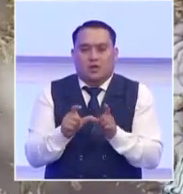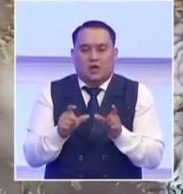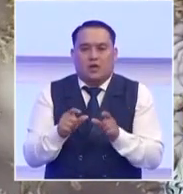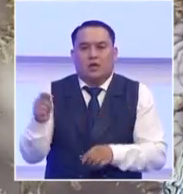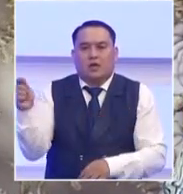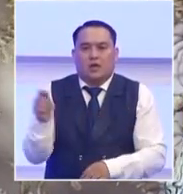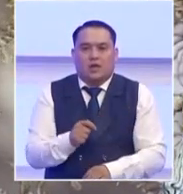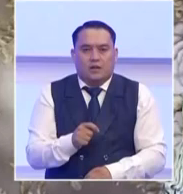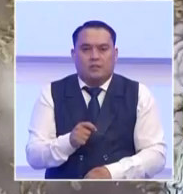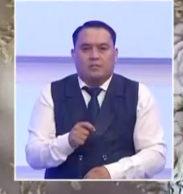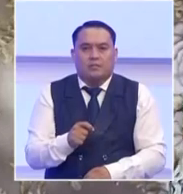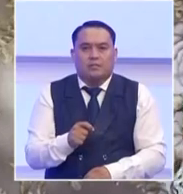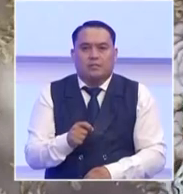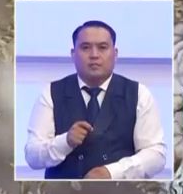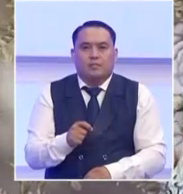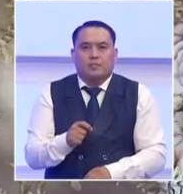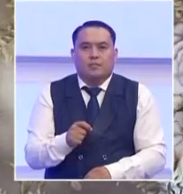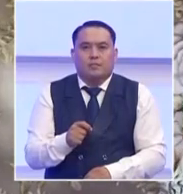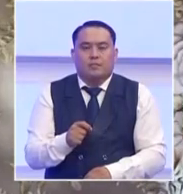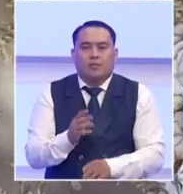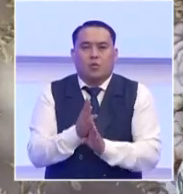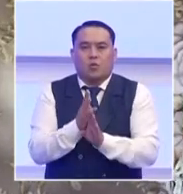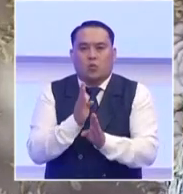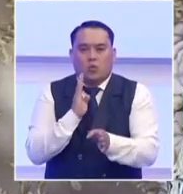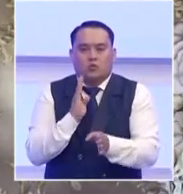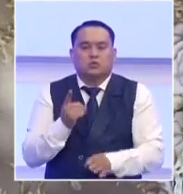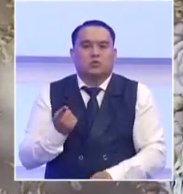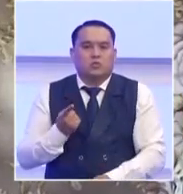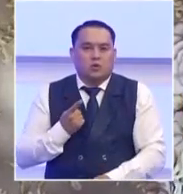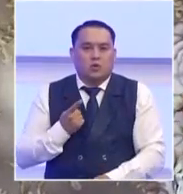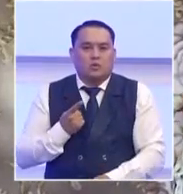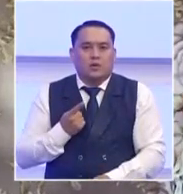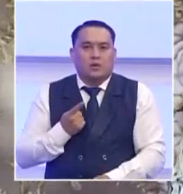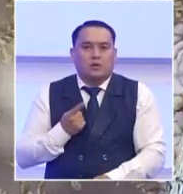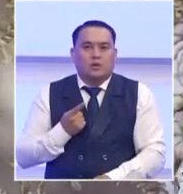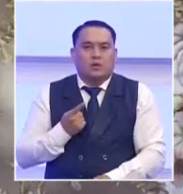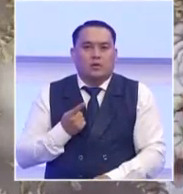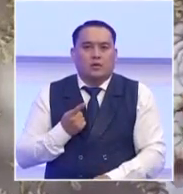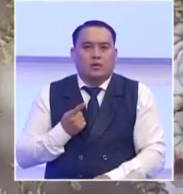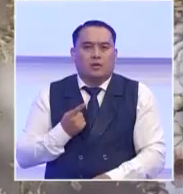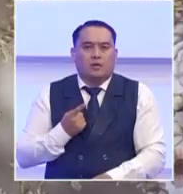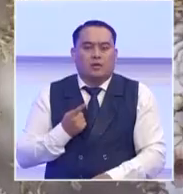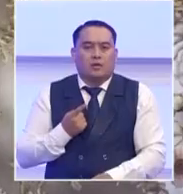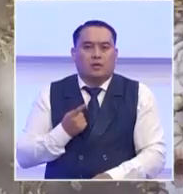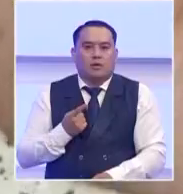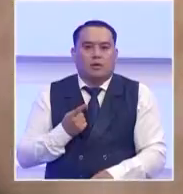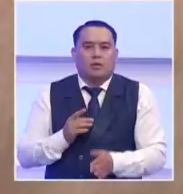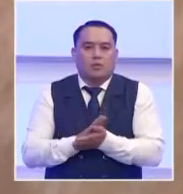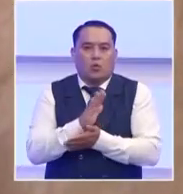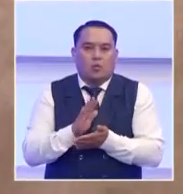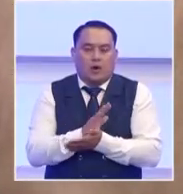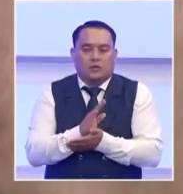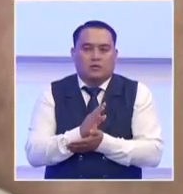магазинге кіріп ел былай очередь болатын. Алдыма бір қағаз қойып кетті да,